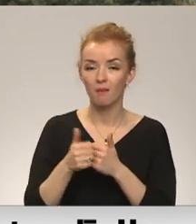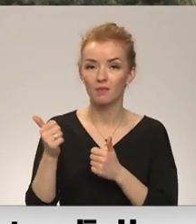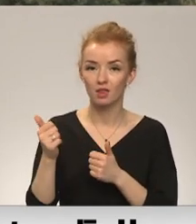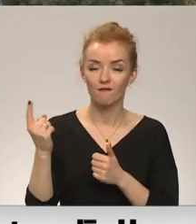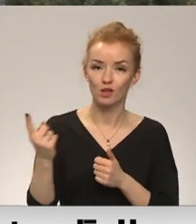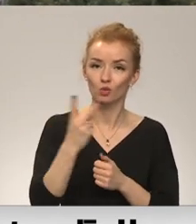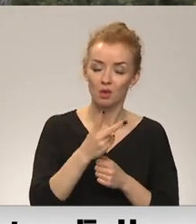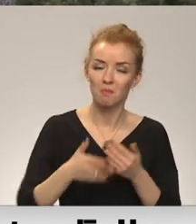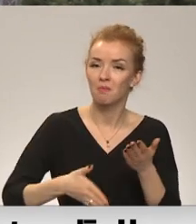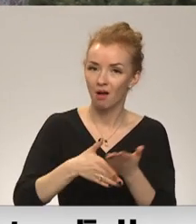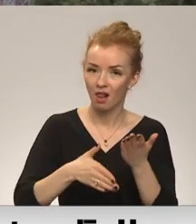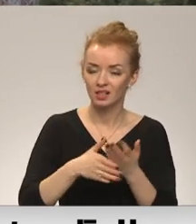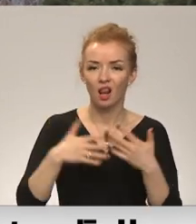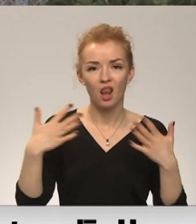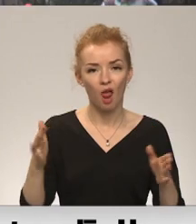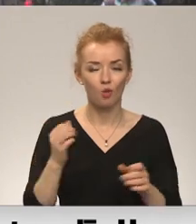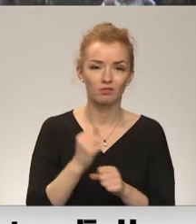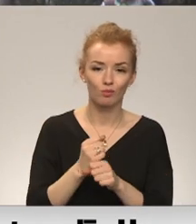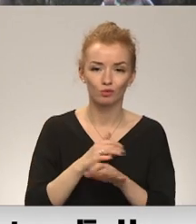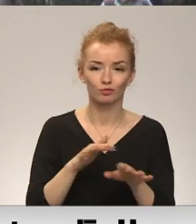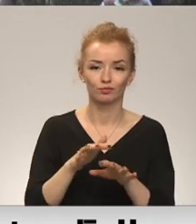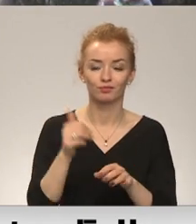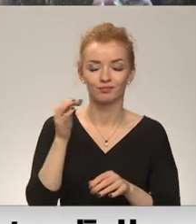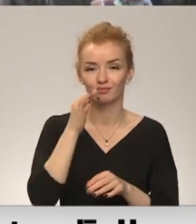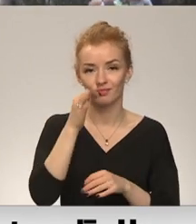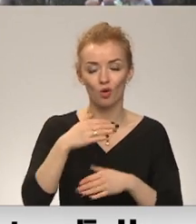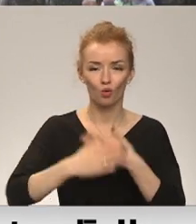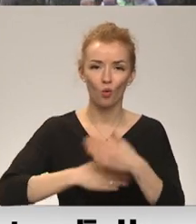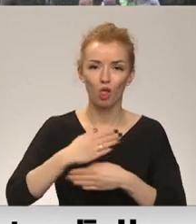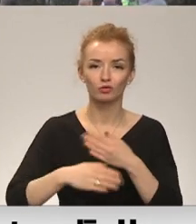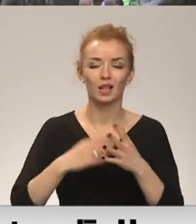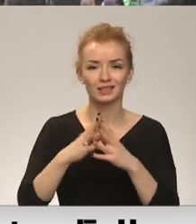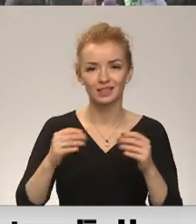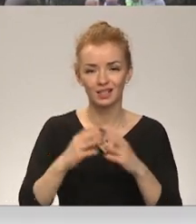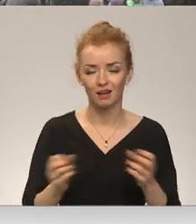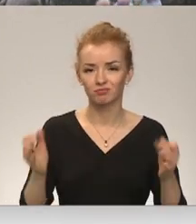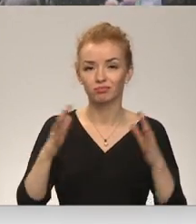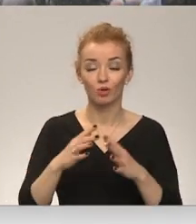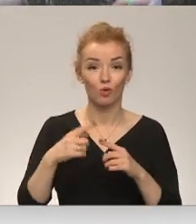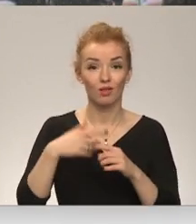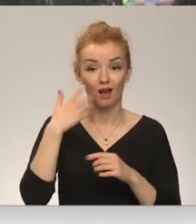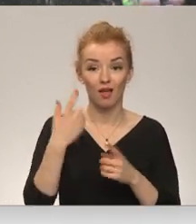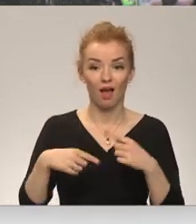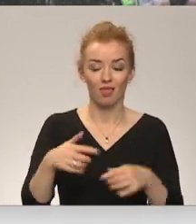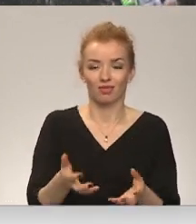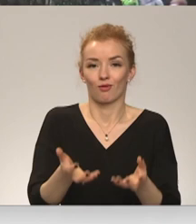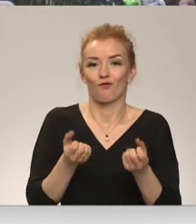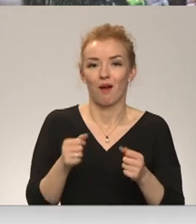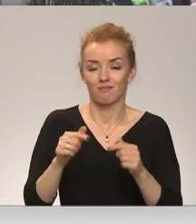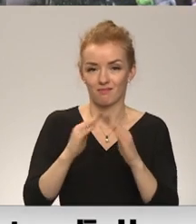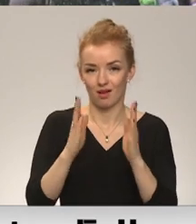viens otram palīdzēt lielajos darbos. Un kulšanas un kādas tikai sienu, bet tad, kad mēs atguvām šito